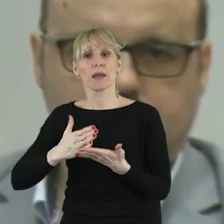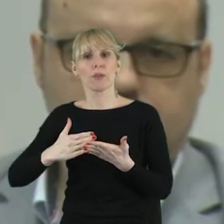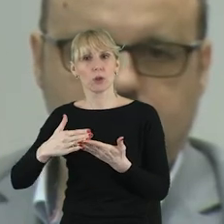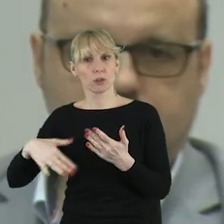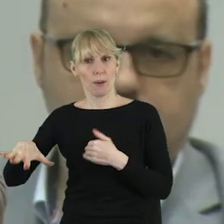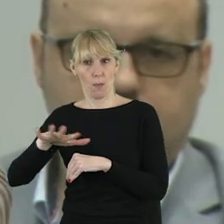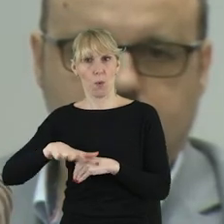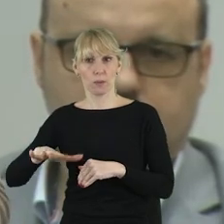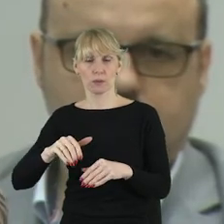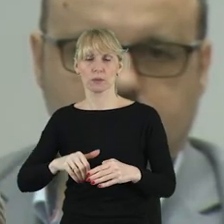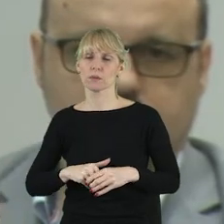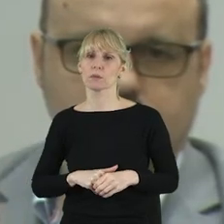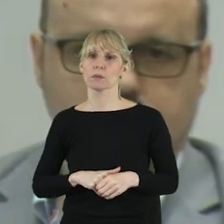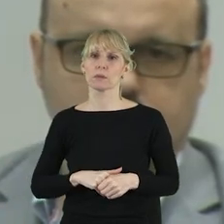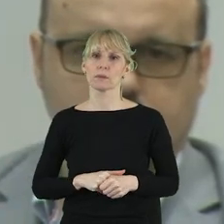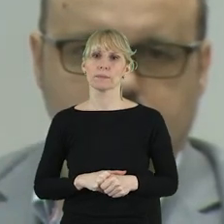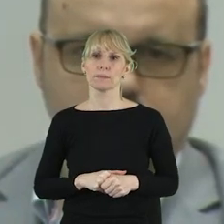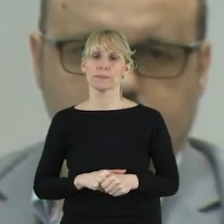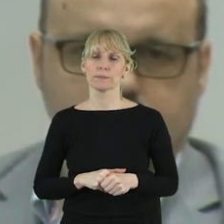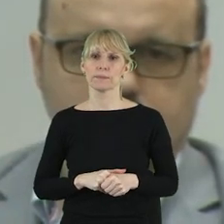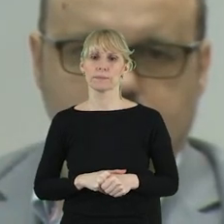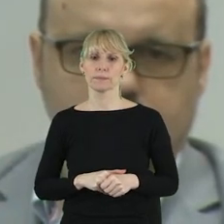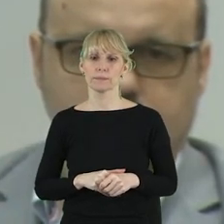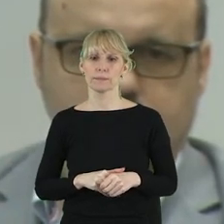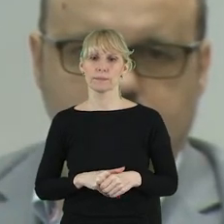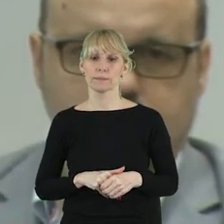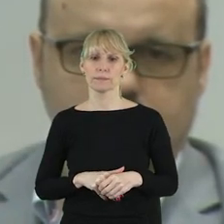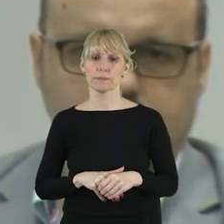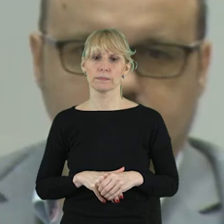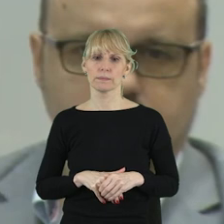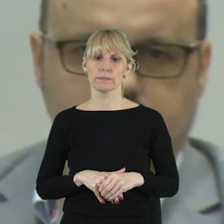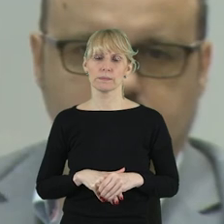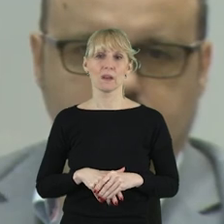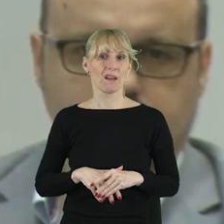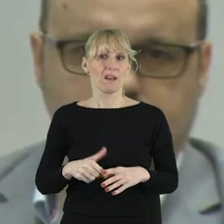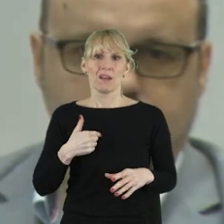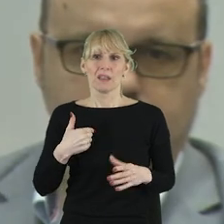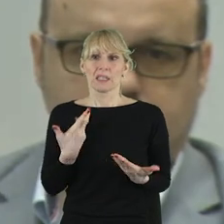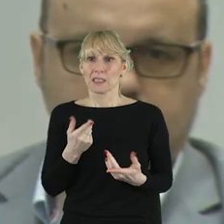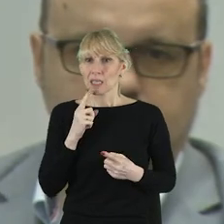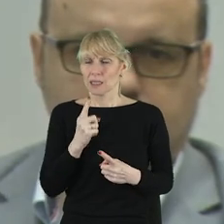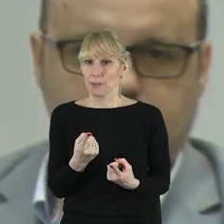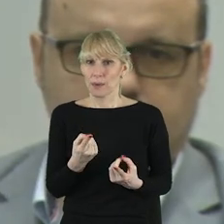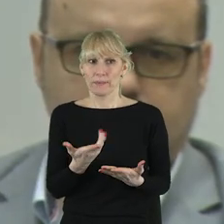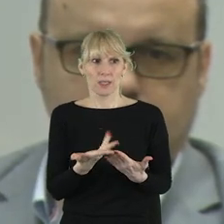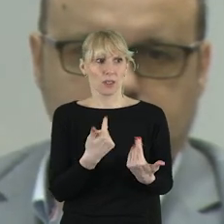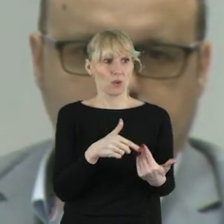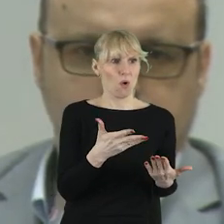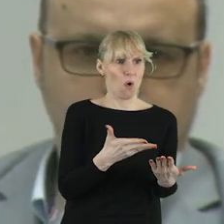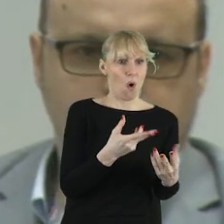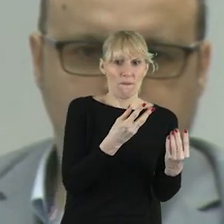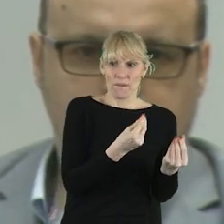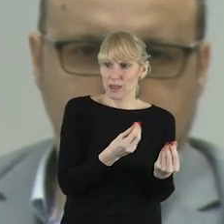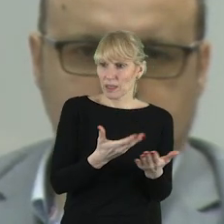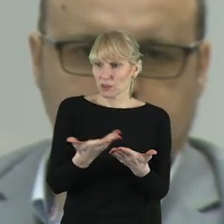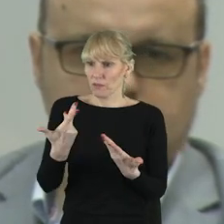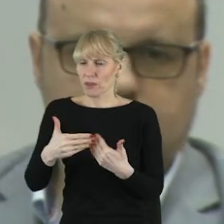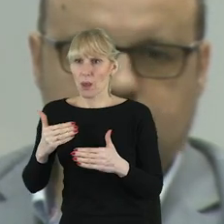ja bardzo nie lubię, grunt przedkładania finansowania ponad ratowanie zdrowia.